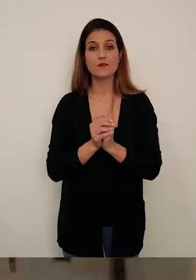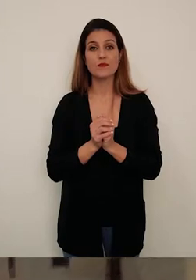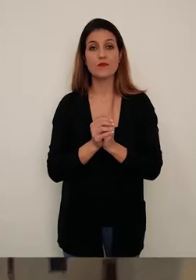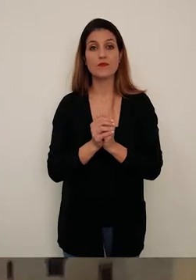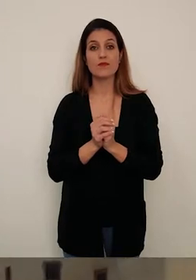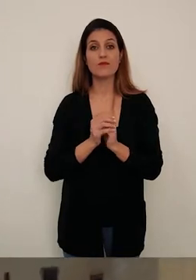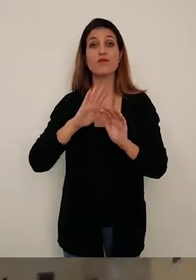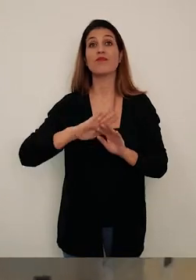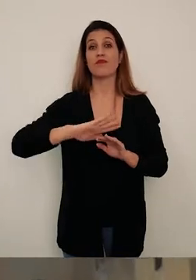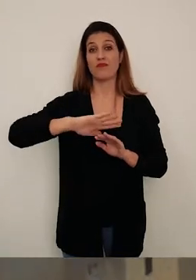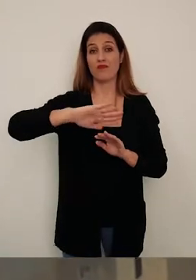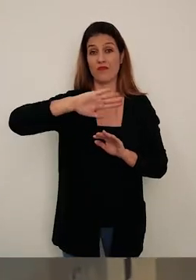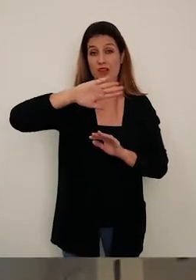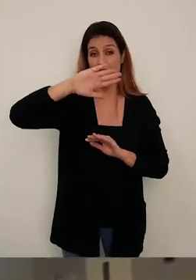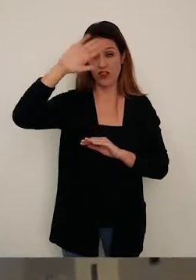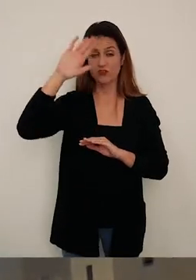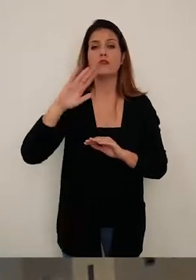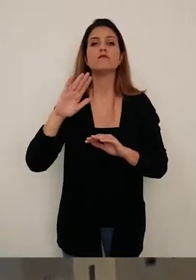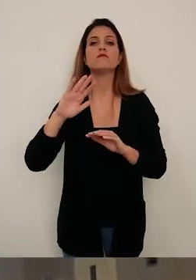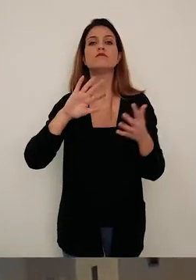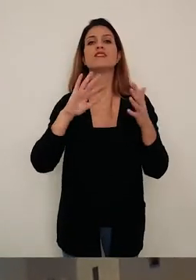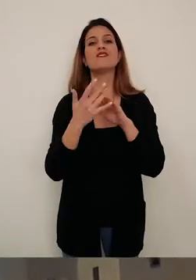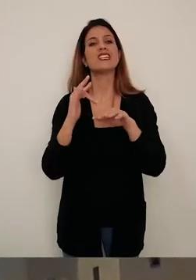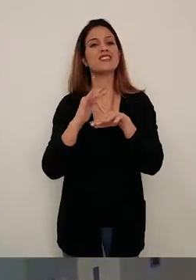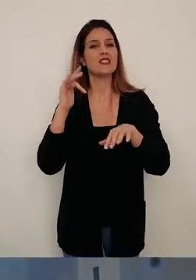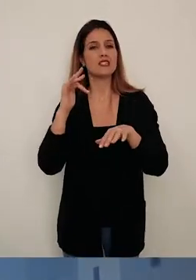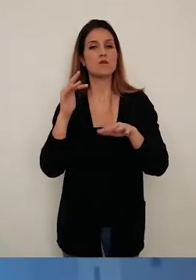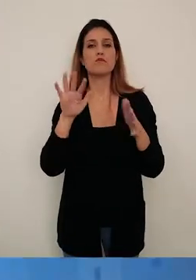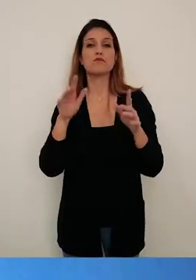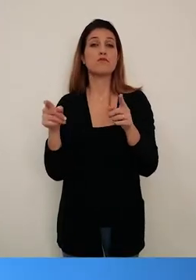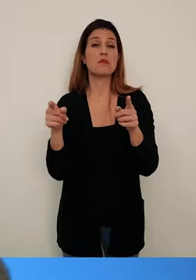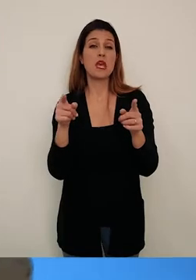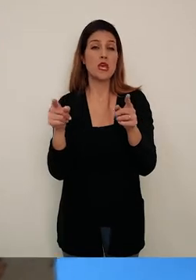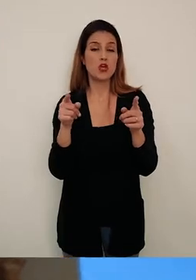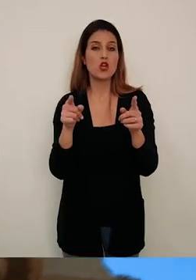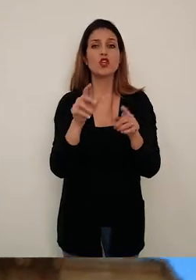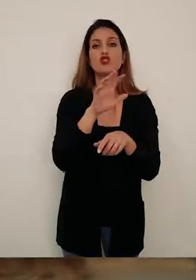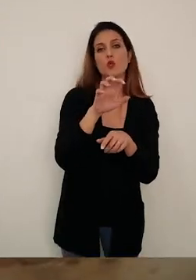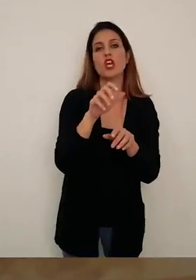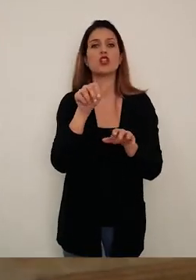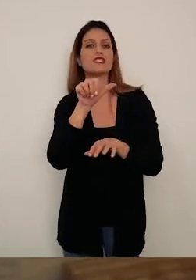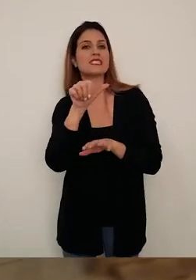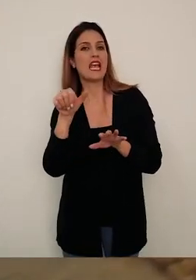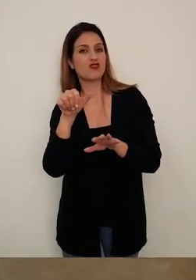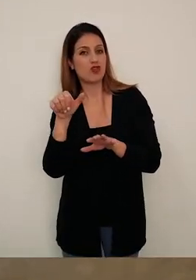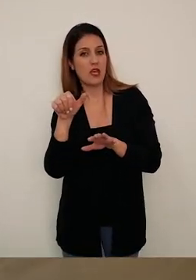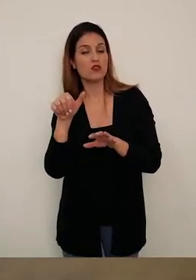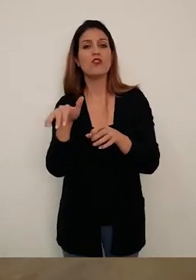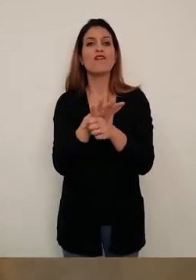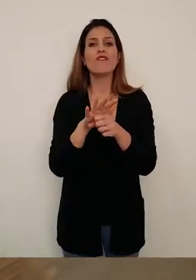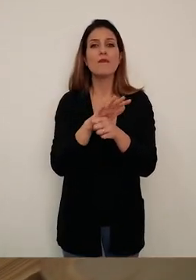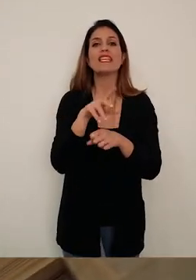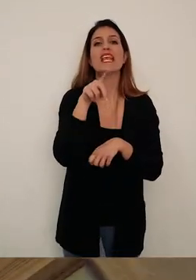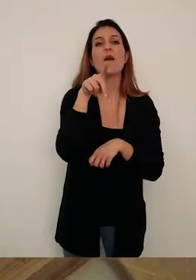La facciata monumentale, invece, venne ingentilita negli anni a cavallo tra il 500 e il 600 per volere della